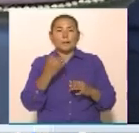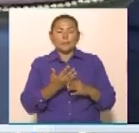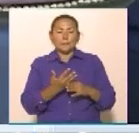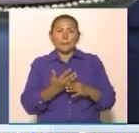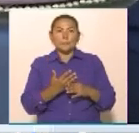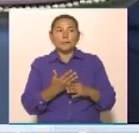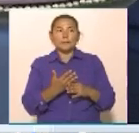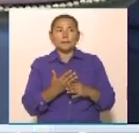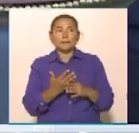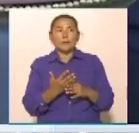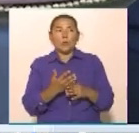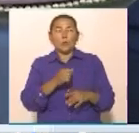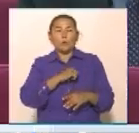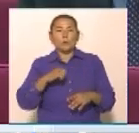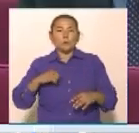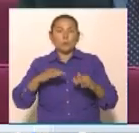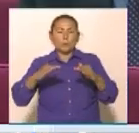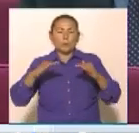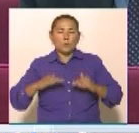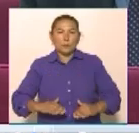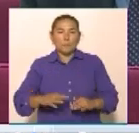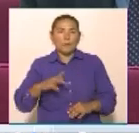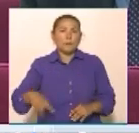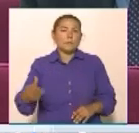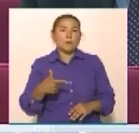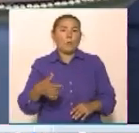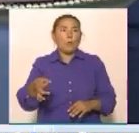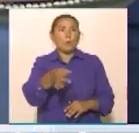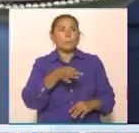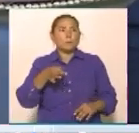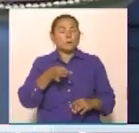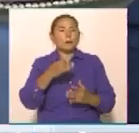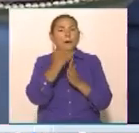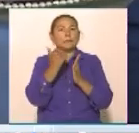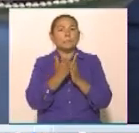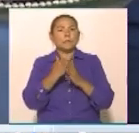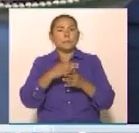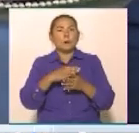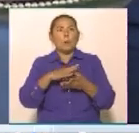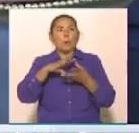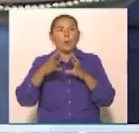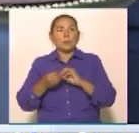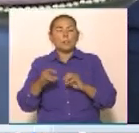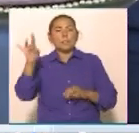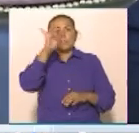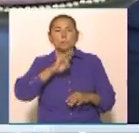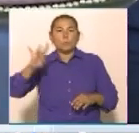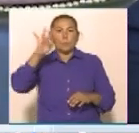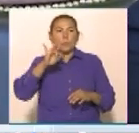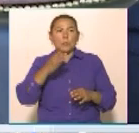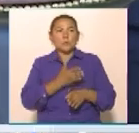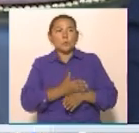беру деңгейі өте төмен. Маңғыстау облысы аталған бағдарламаны іске асыру бойынша республикада